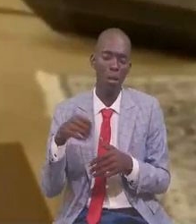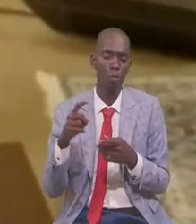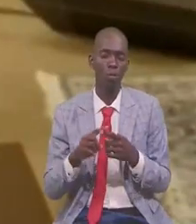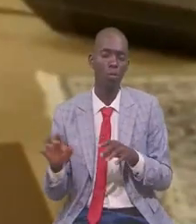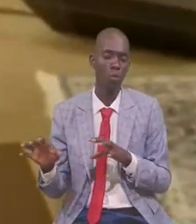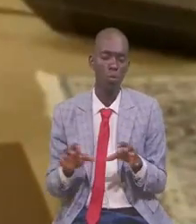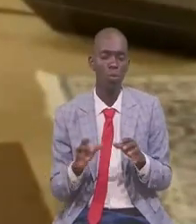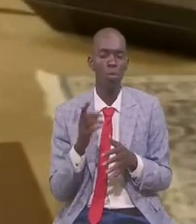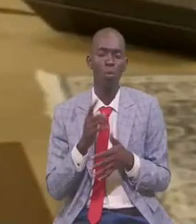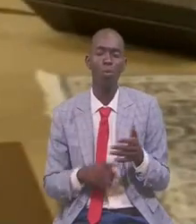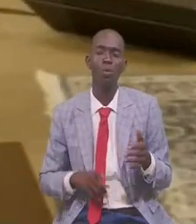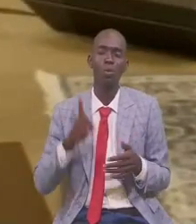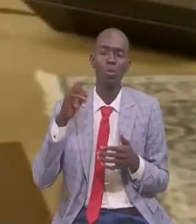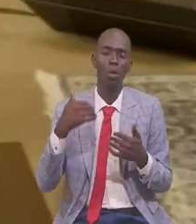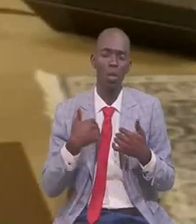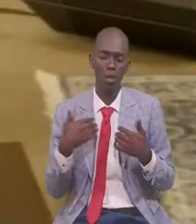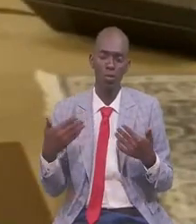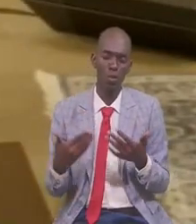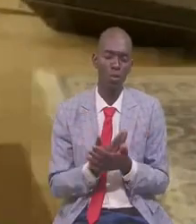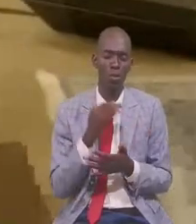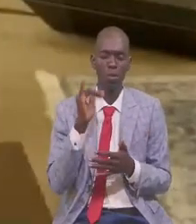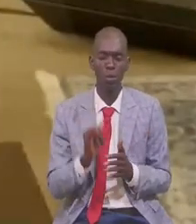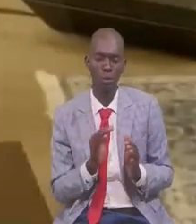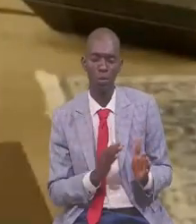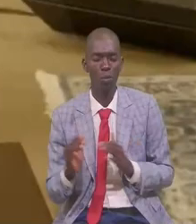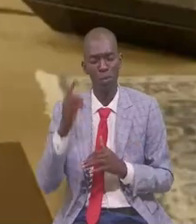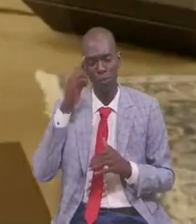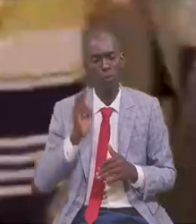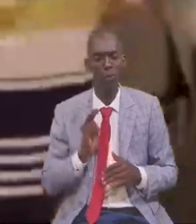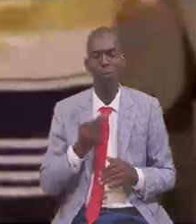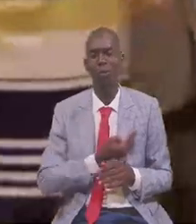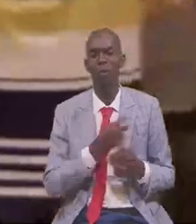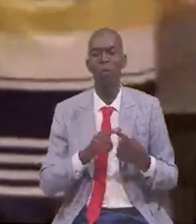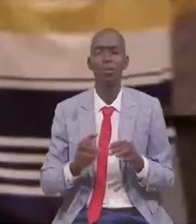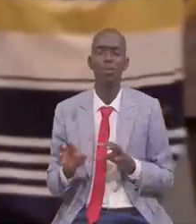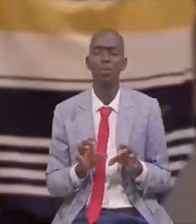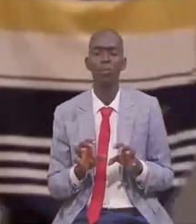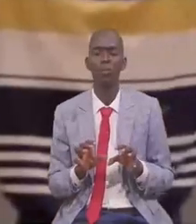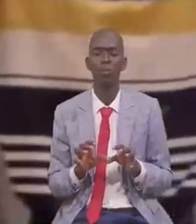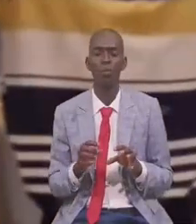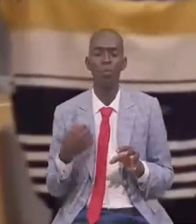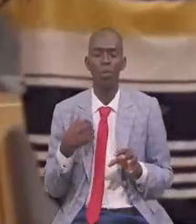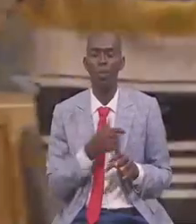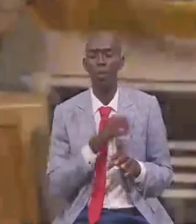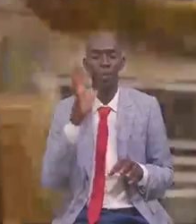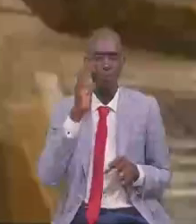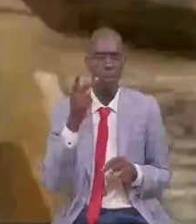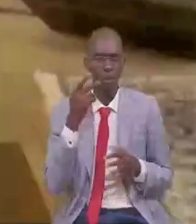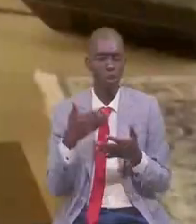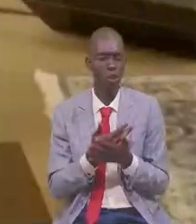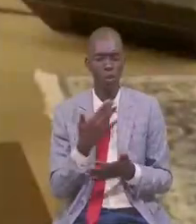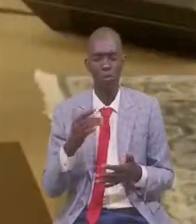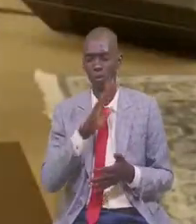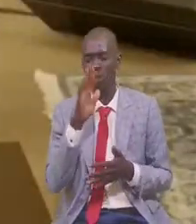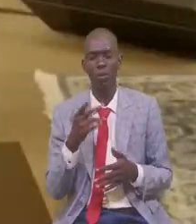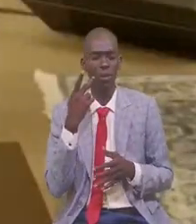Et nous allons faire ce que tu as établi que nous fassions. Nous verrons de nouvelles choses que nous n'avons jamais vues.